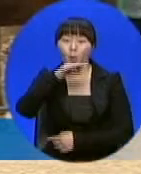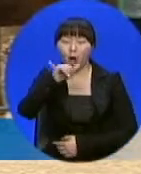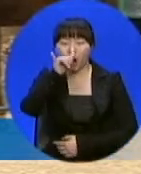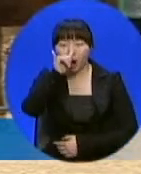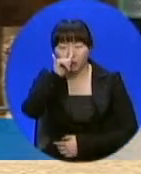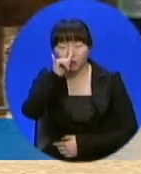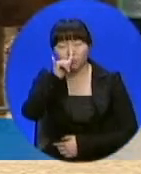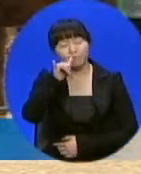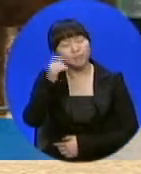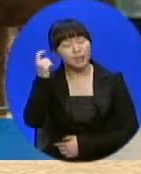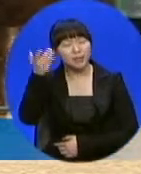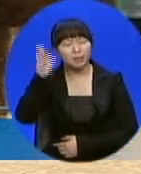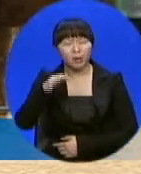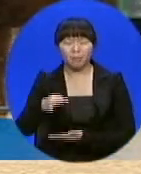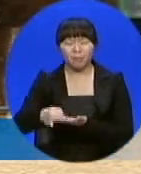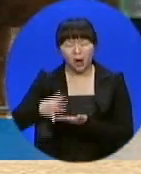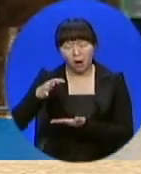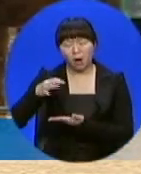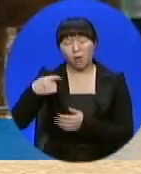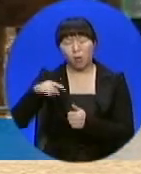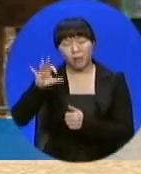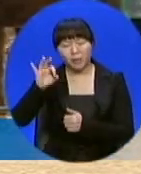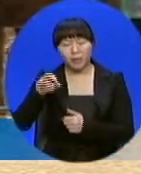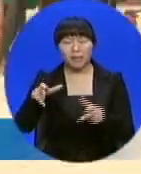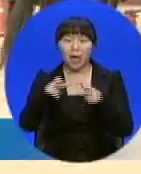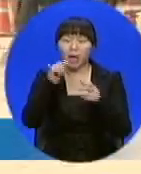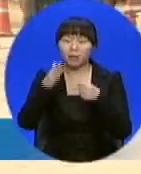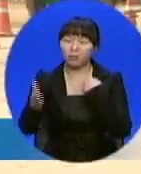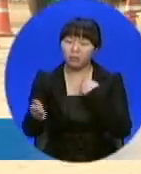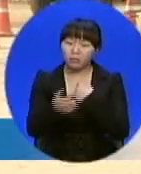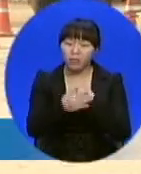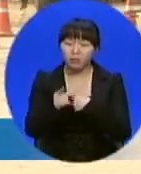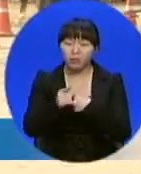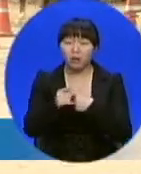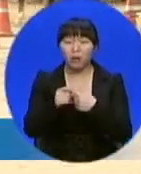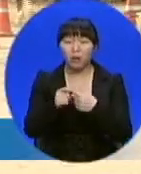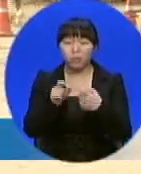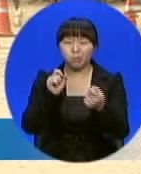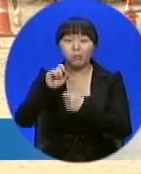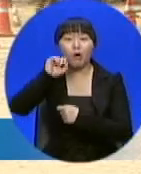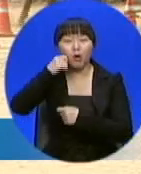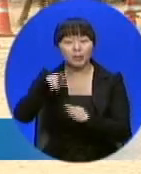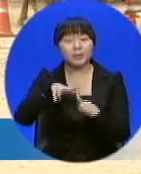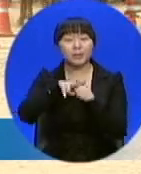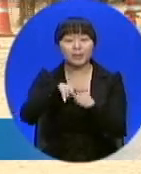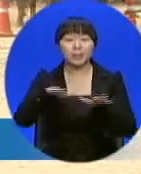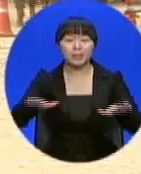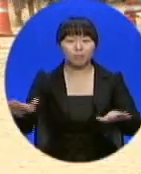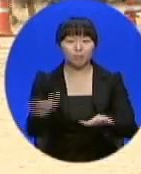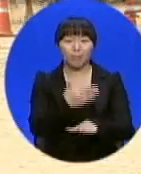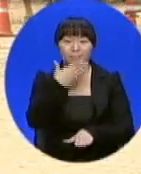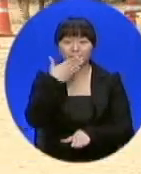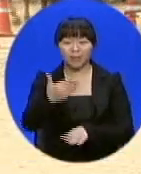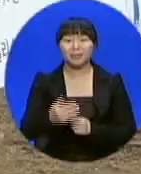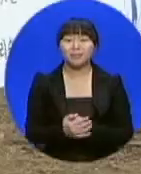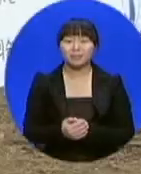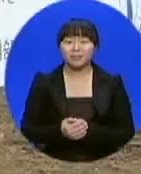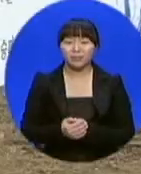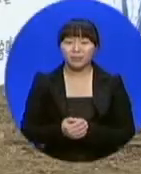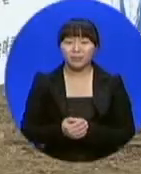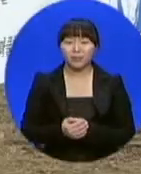효과적이라고 들었지만 고가의 교육비와 장애가 있다는 이유로 쉽게 접근할 수 없던 승마를 이제는 할 수 있게